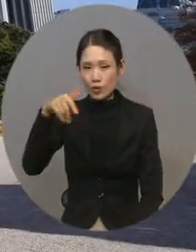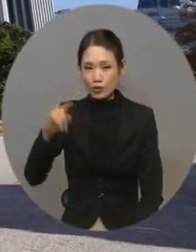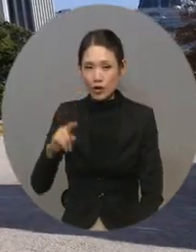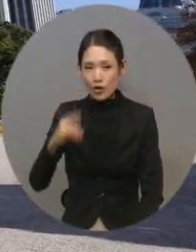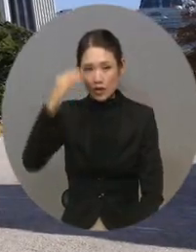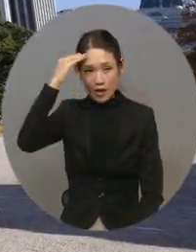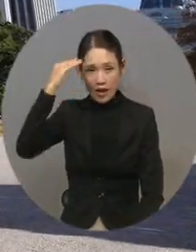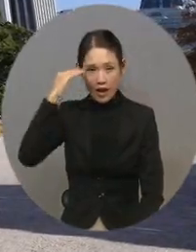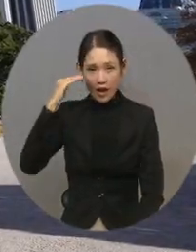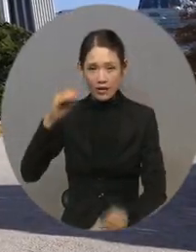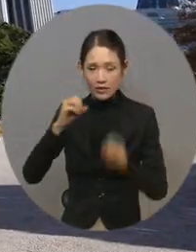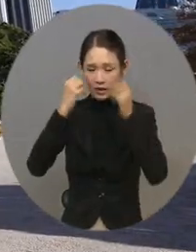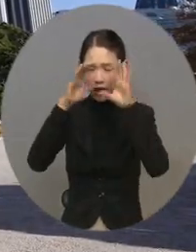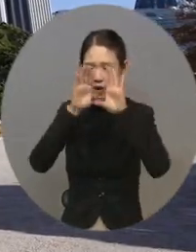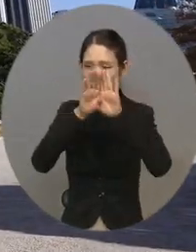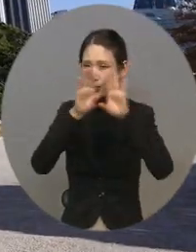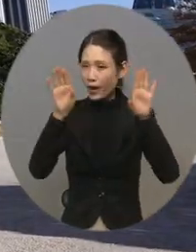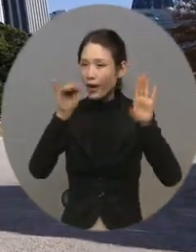역사관을 개관했습니다.